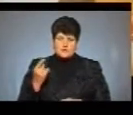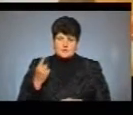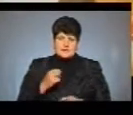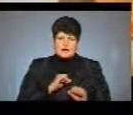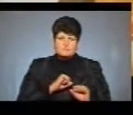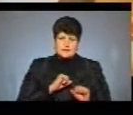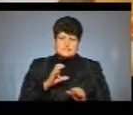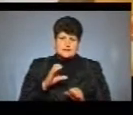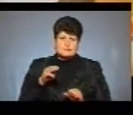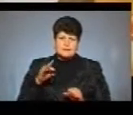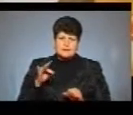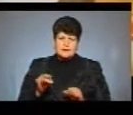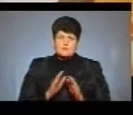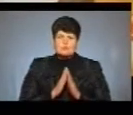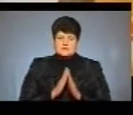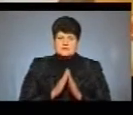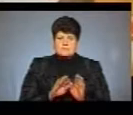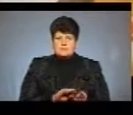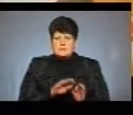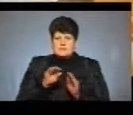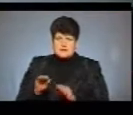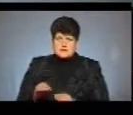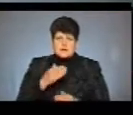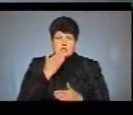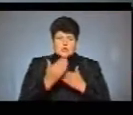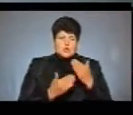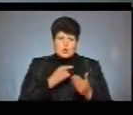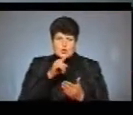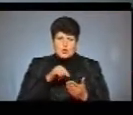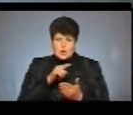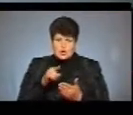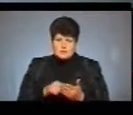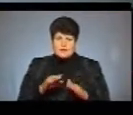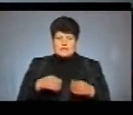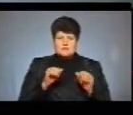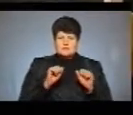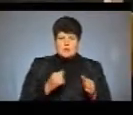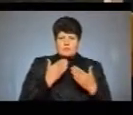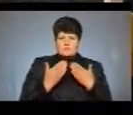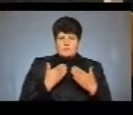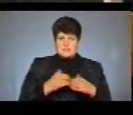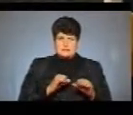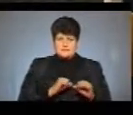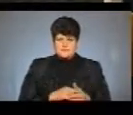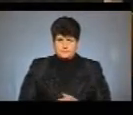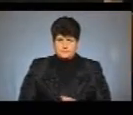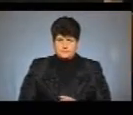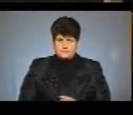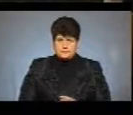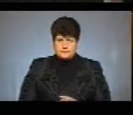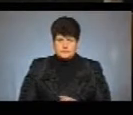Сергія Терендеха, попросив відкласти допит і дати йому можливість поспілкуватися з підзахисним. Оскільки в мене